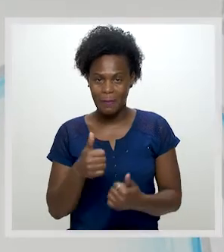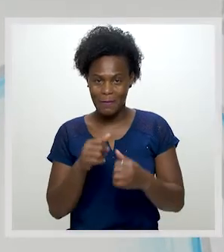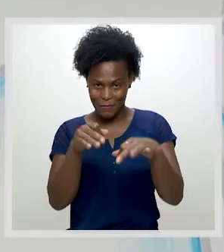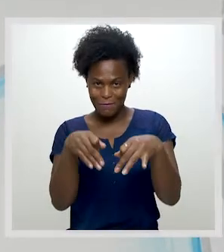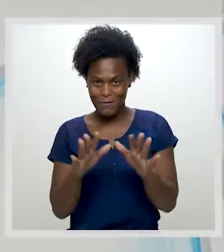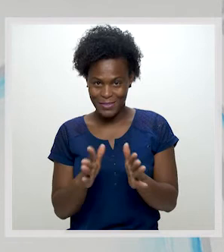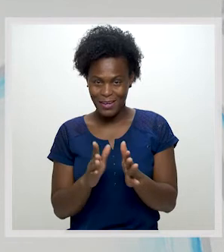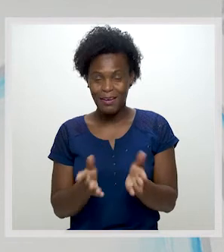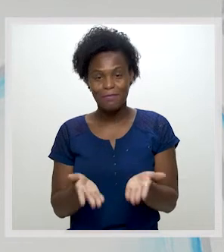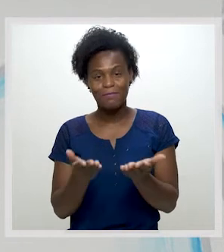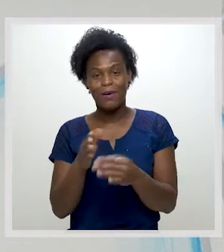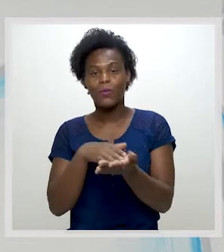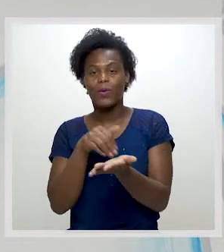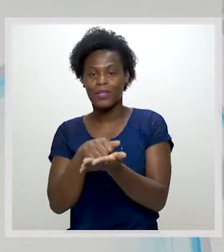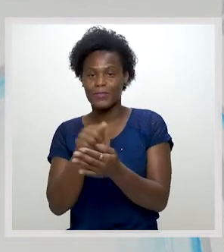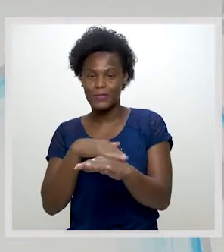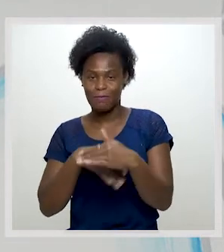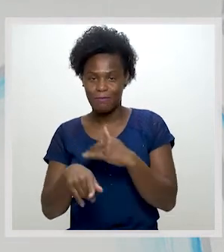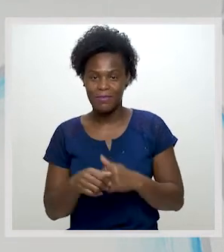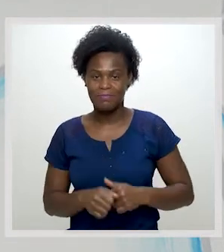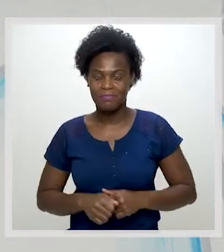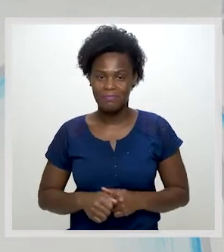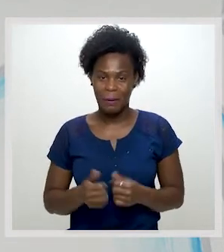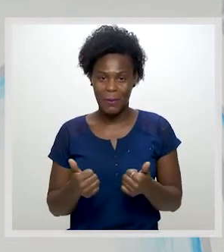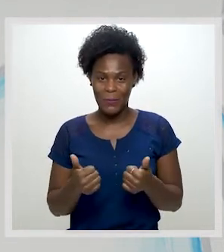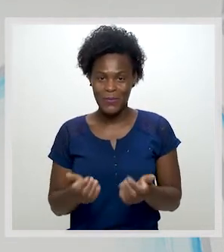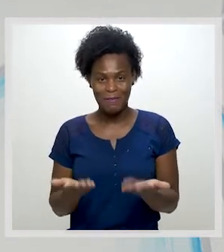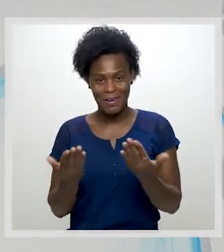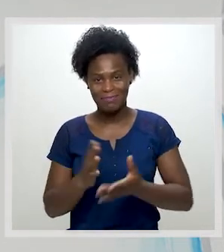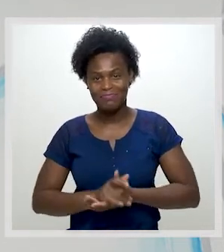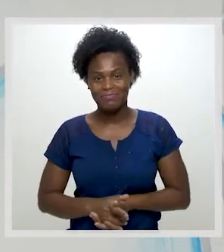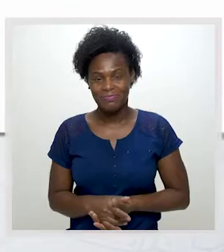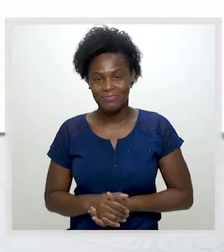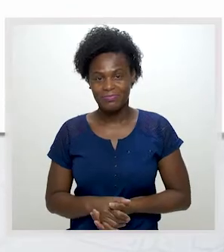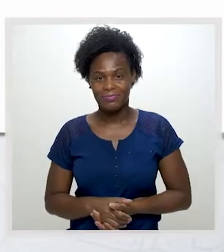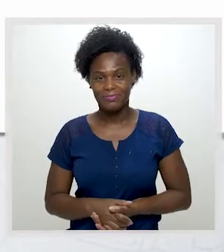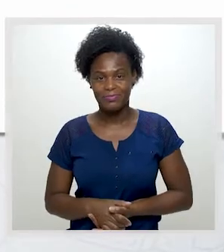C'est bon, tu as terminé? Alors, on va passer à la correction. C'est bon? Alors, on y va.